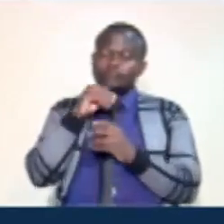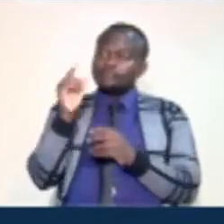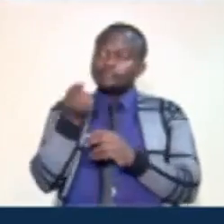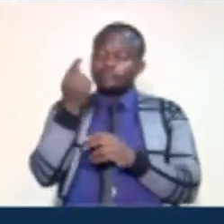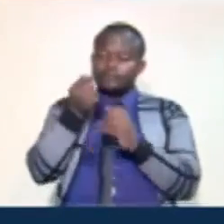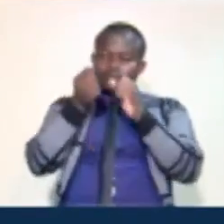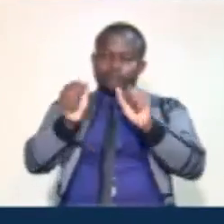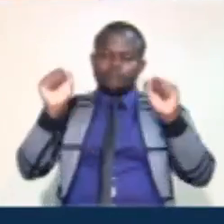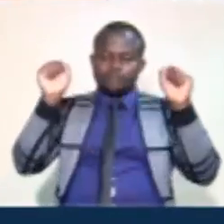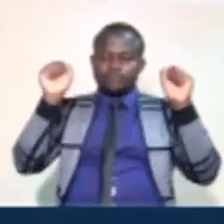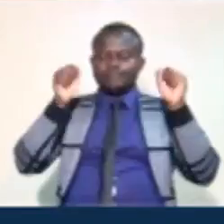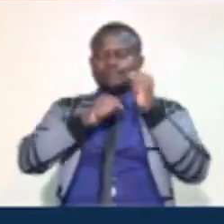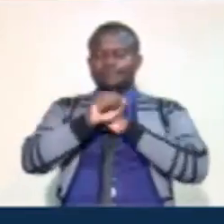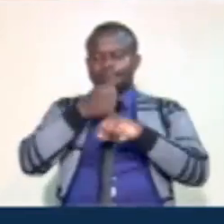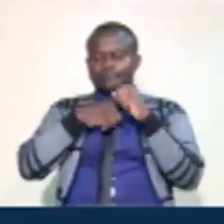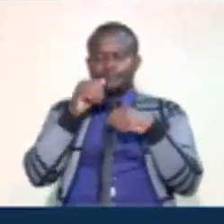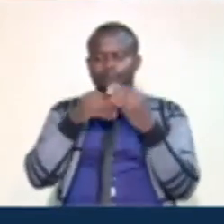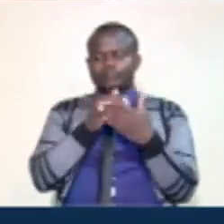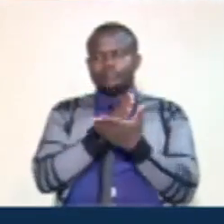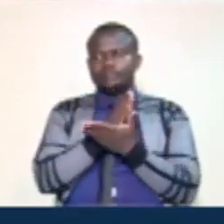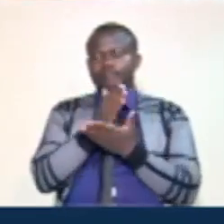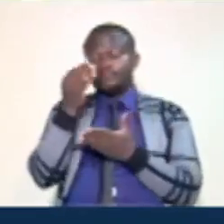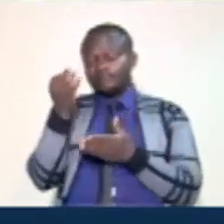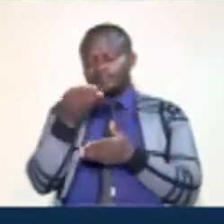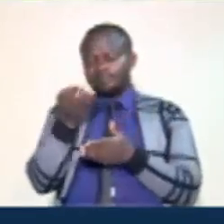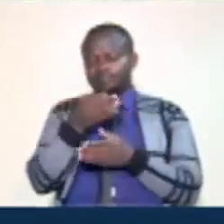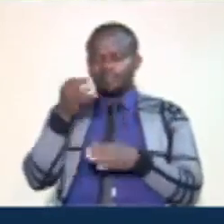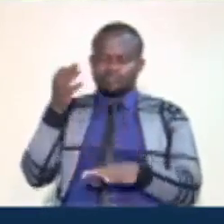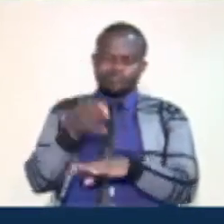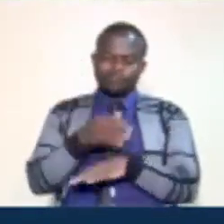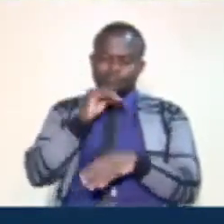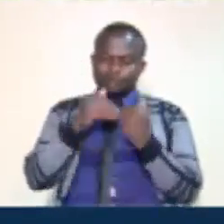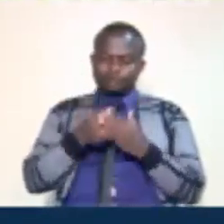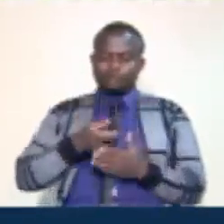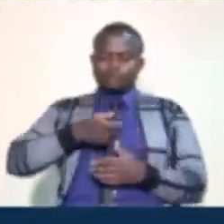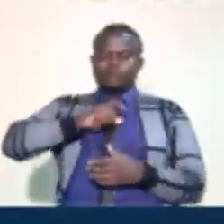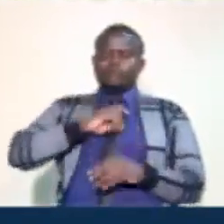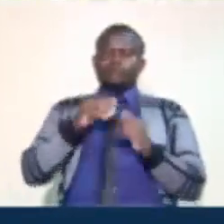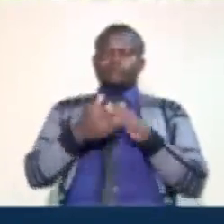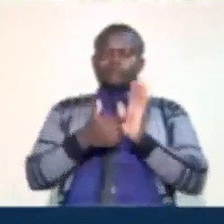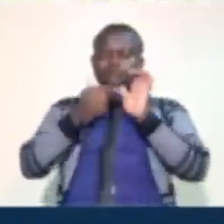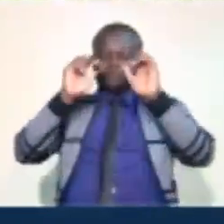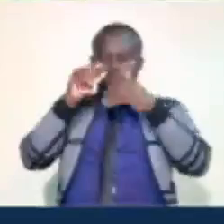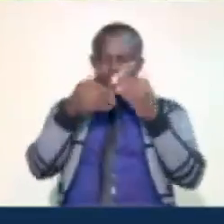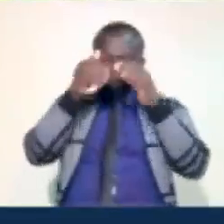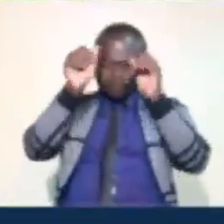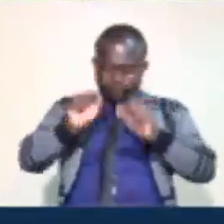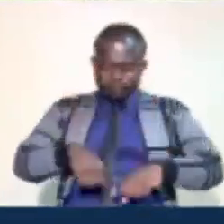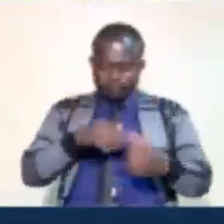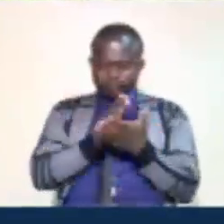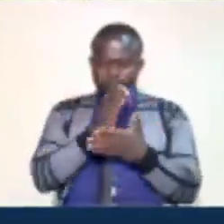n'umwe barokora. Ni igikorwa murebye gisuzuguritse, ni igikorwa kitari cy'ubutwari. Bagaragaje yuko bashobora kuba